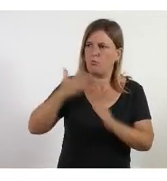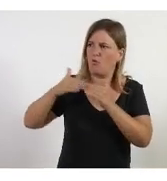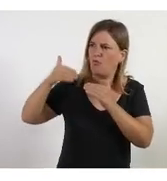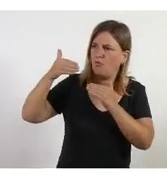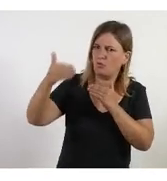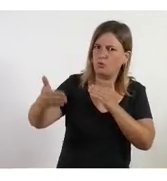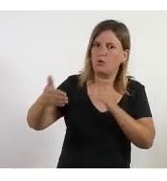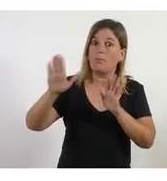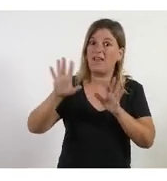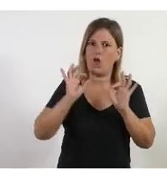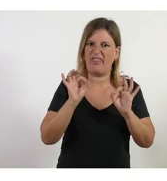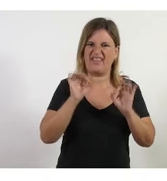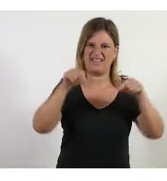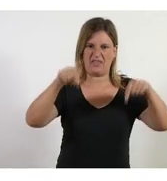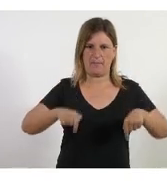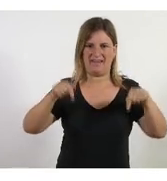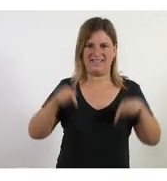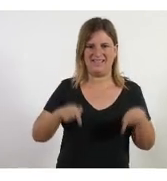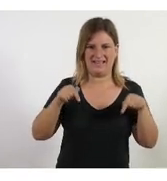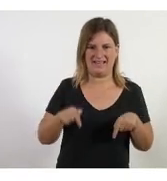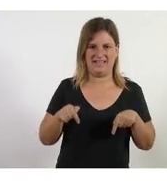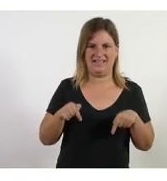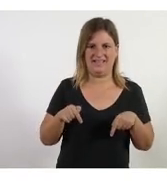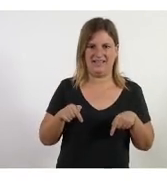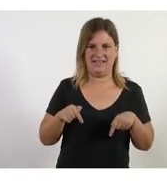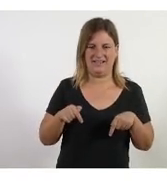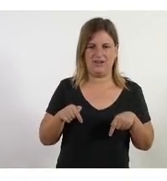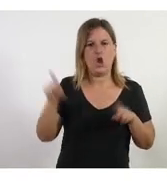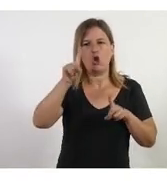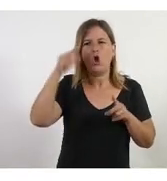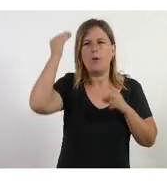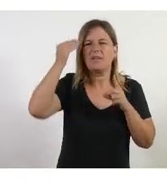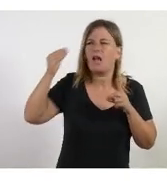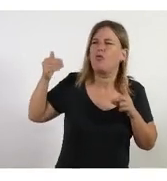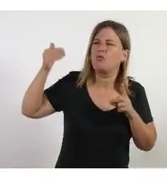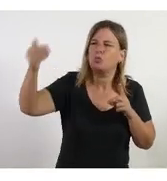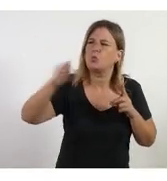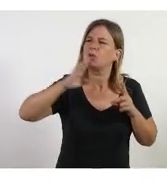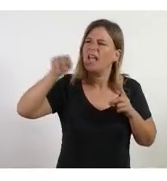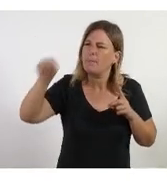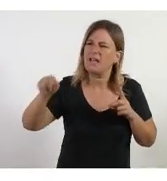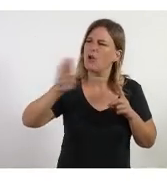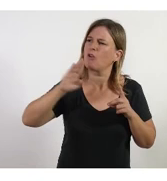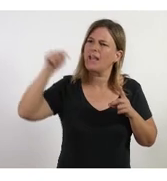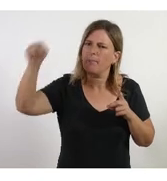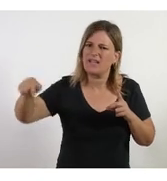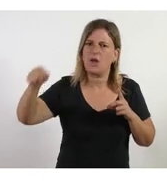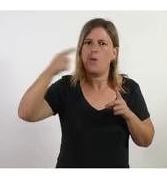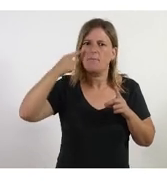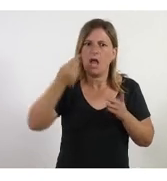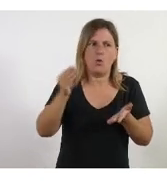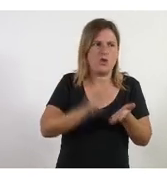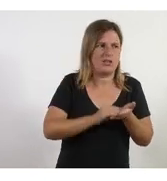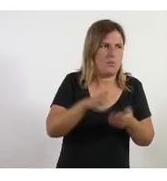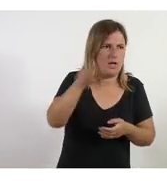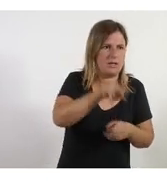però des del present, aquesta és la diferència. No col·locar-te en un futur i què passarà aquí, què passa, o mira que si torna a passar